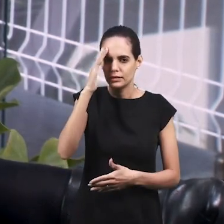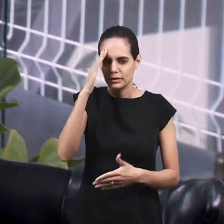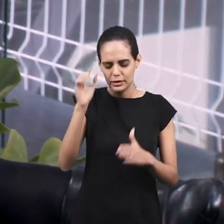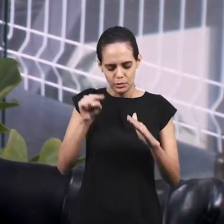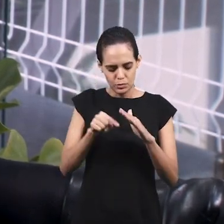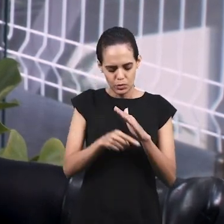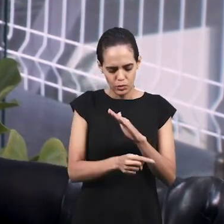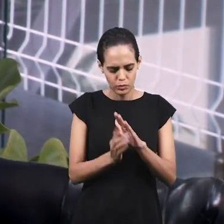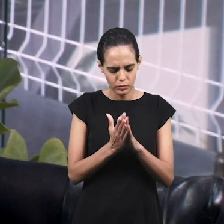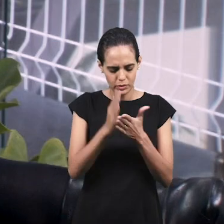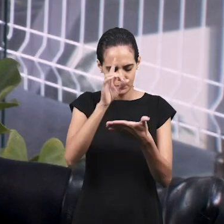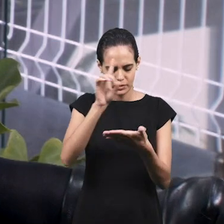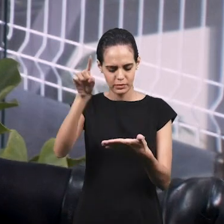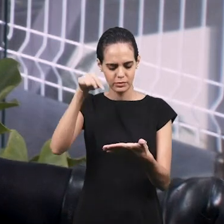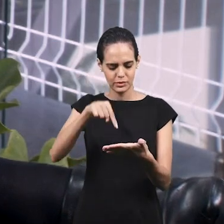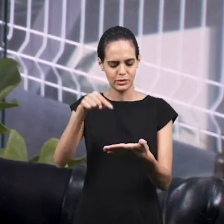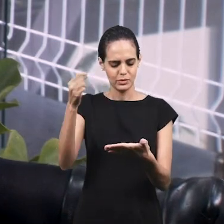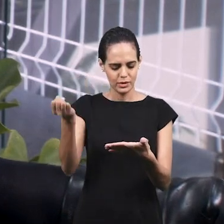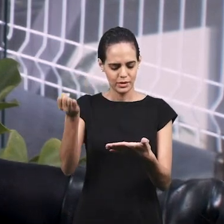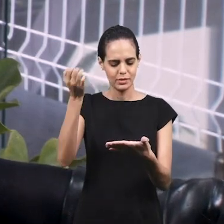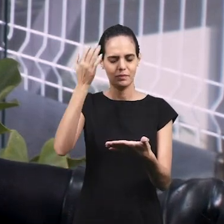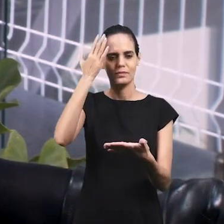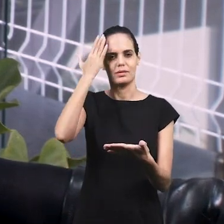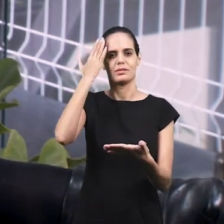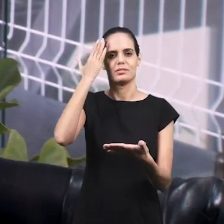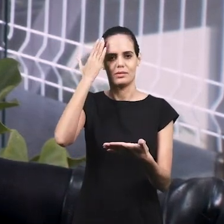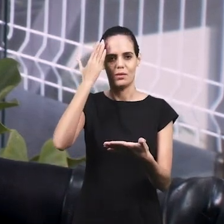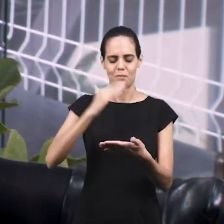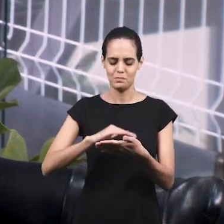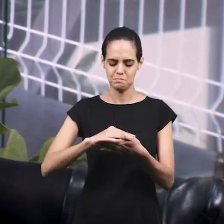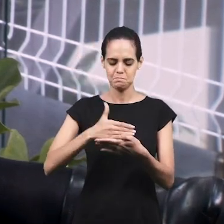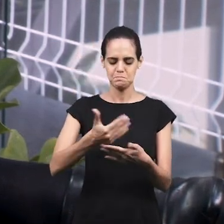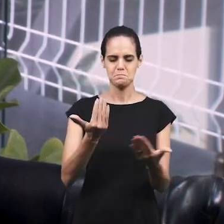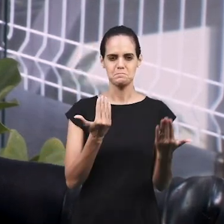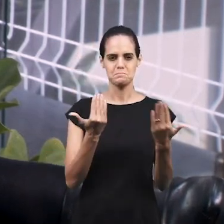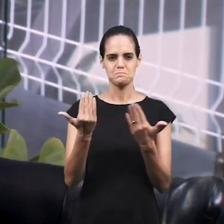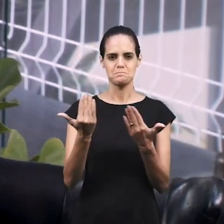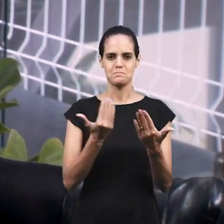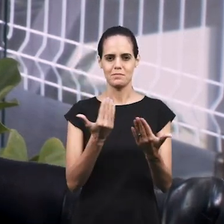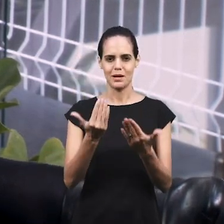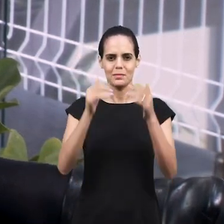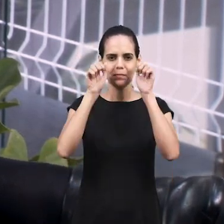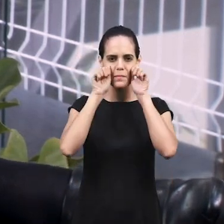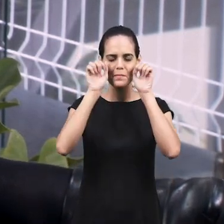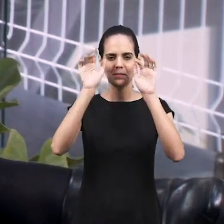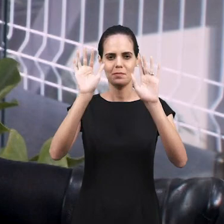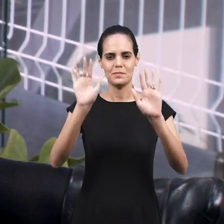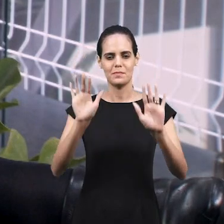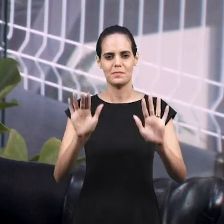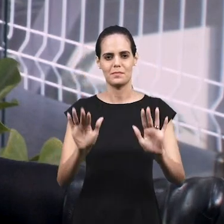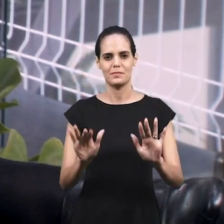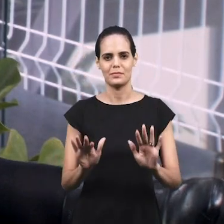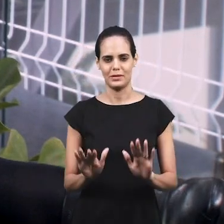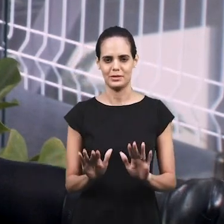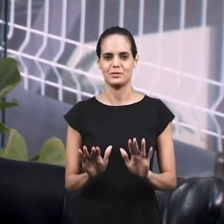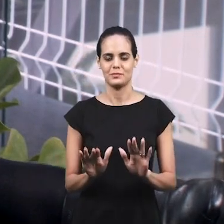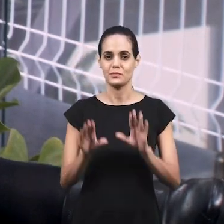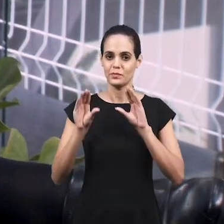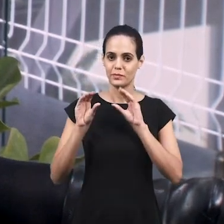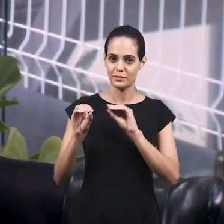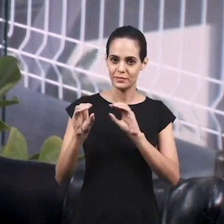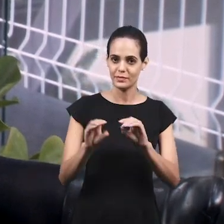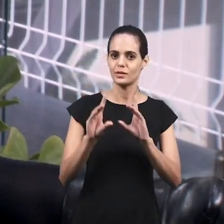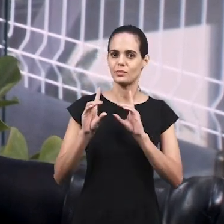qui se trouve au-delà de la lettre, nous pouvons toucher à trésors merveilleux, nous pouvons connaître avec